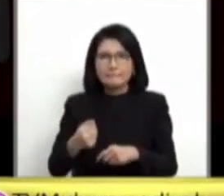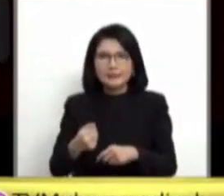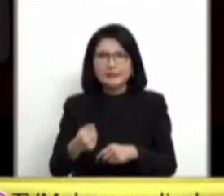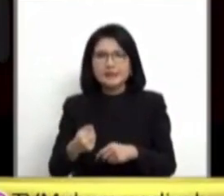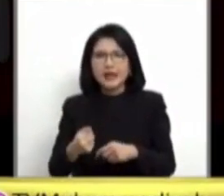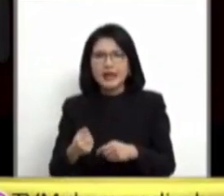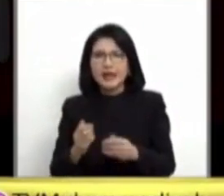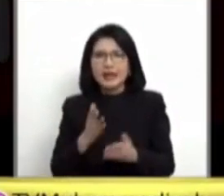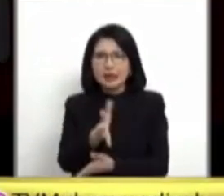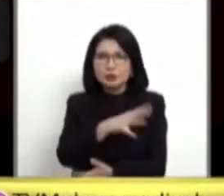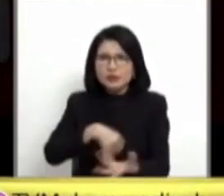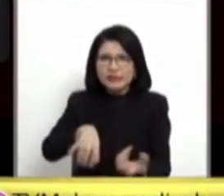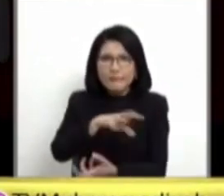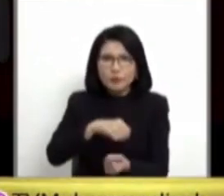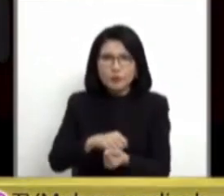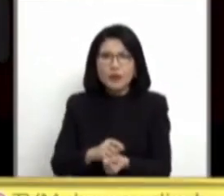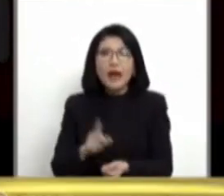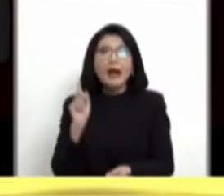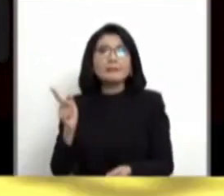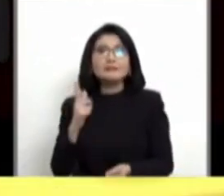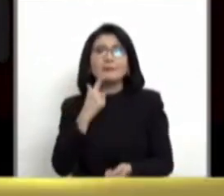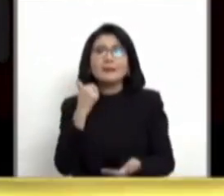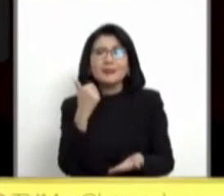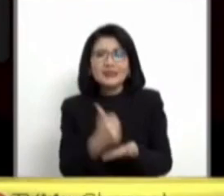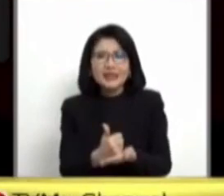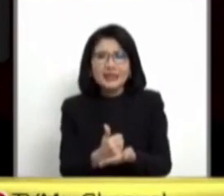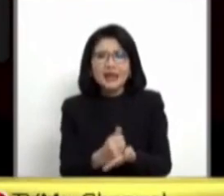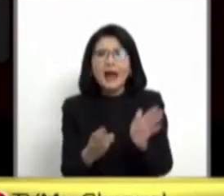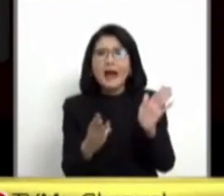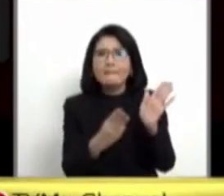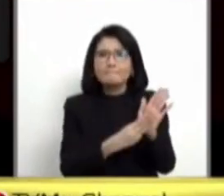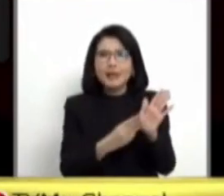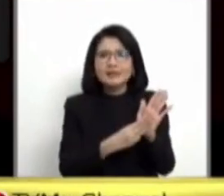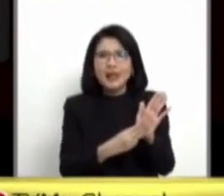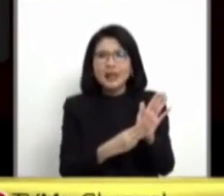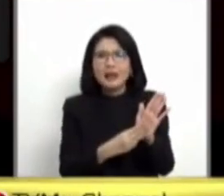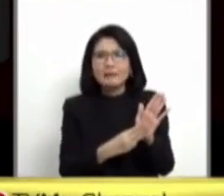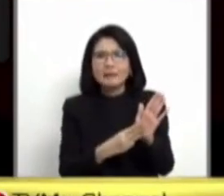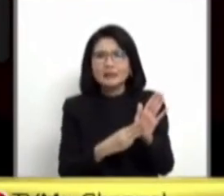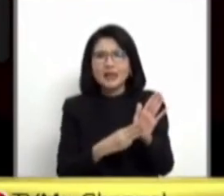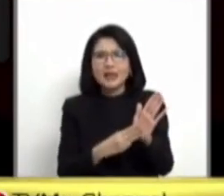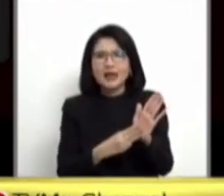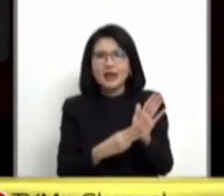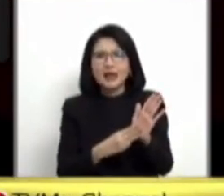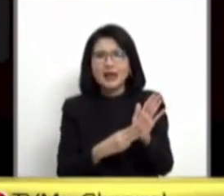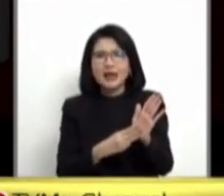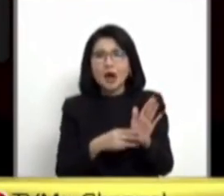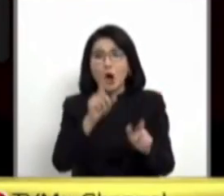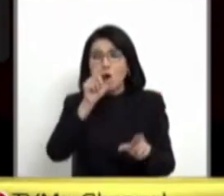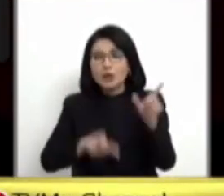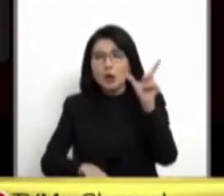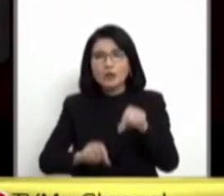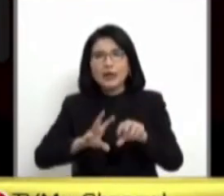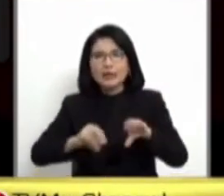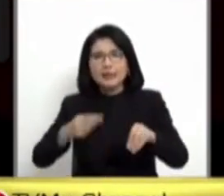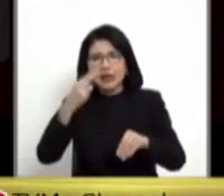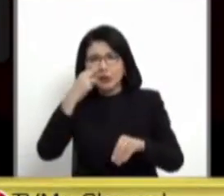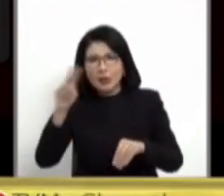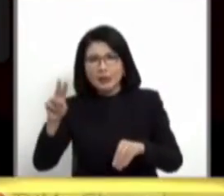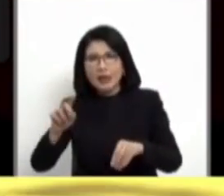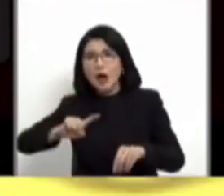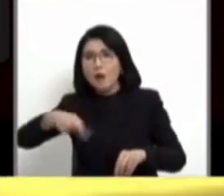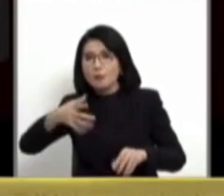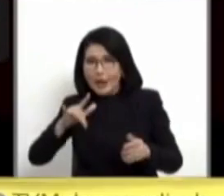mengintervensi kenapa ini menjadi penting masalah-masalah yang mereka hadapi satu mulai mereka